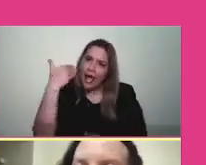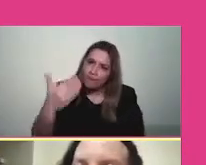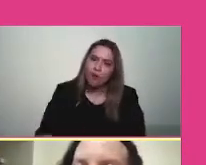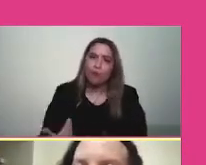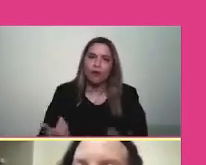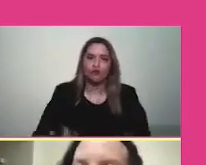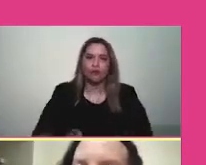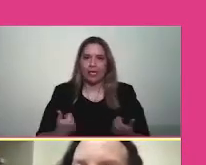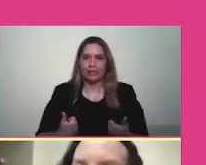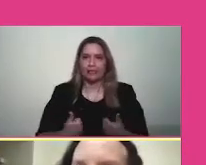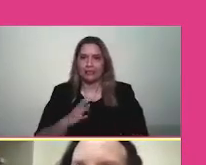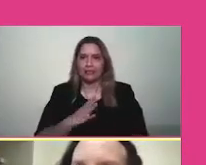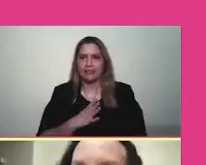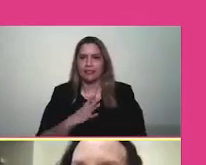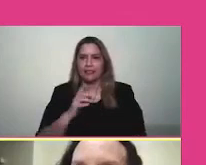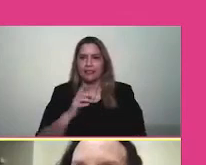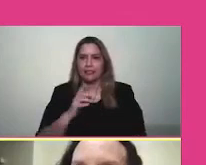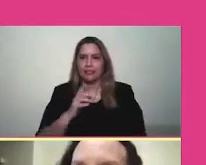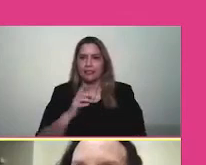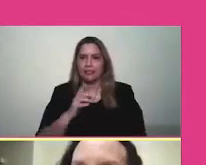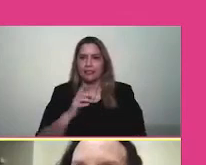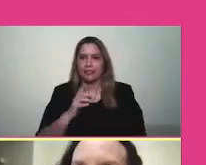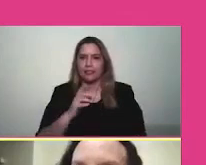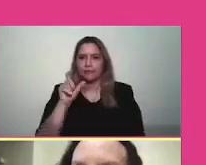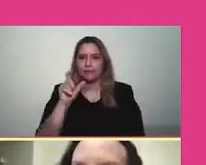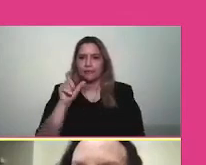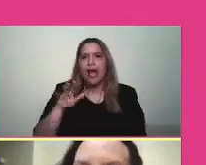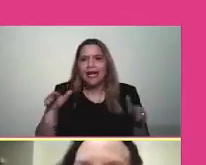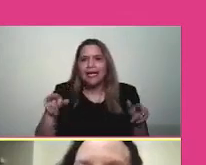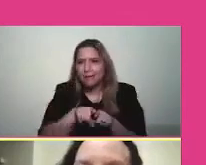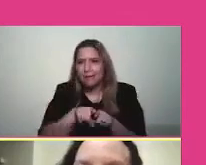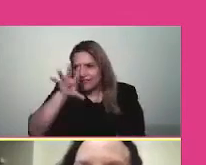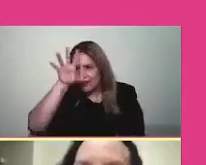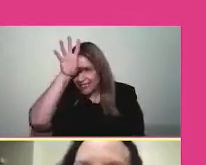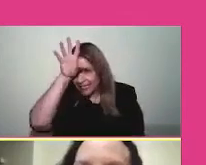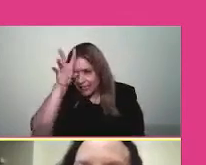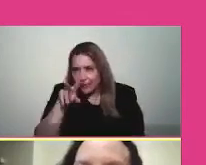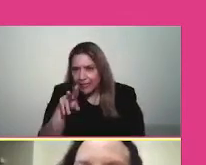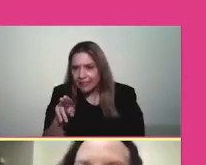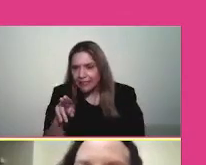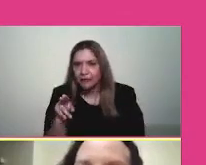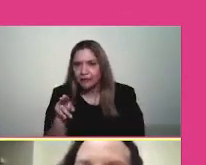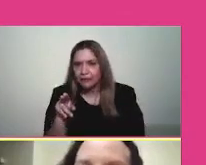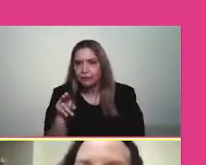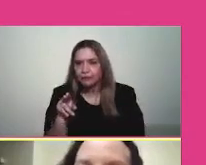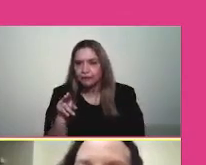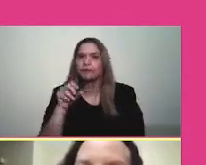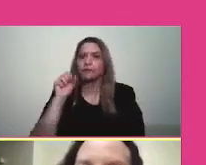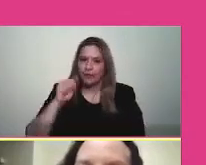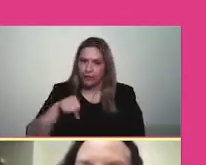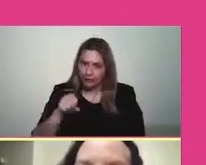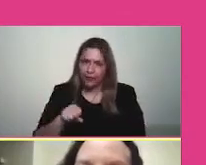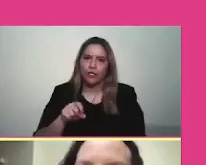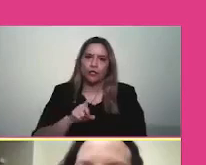μας, που είναι η Αγγελική με τη Βασιλική μαζί. Yeah. Να γυρίσω τα